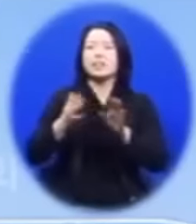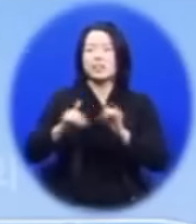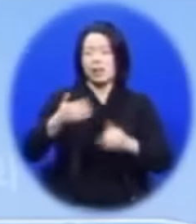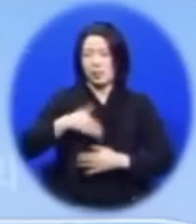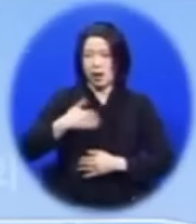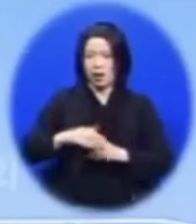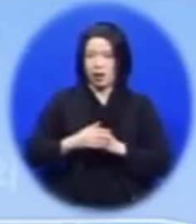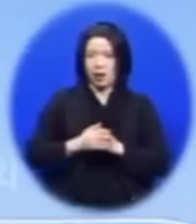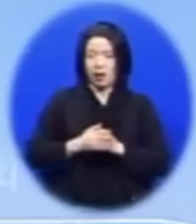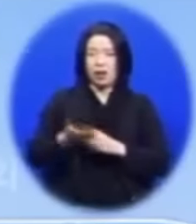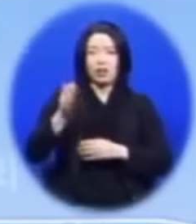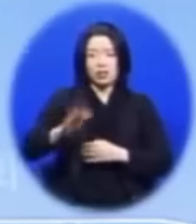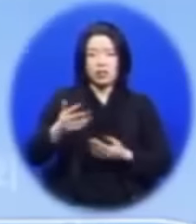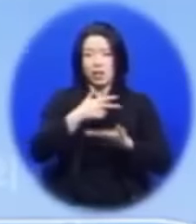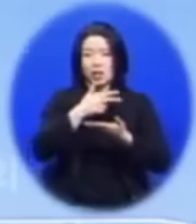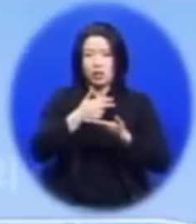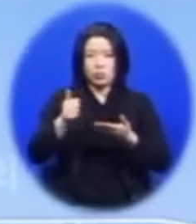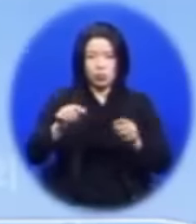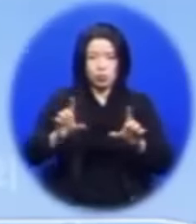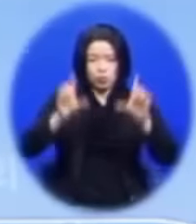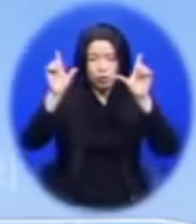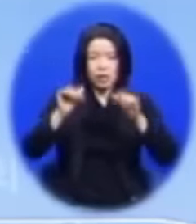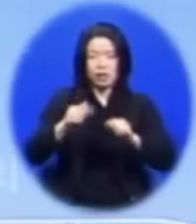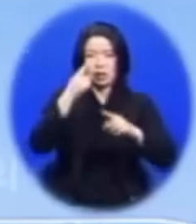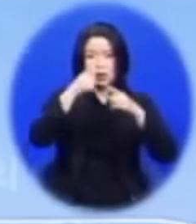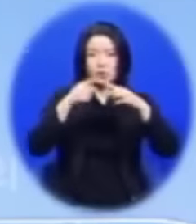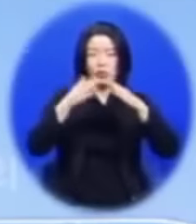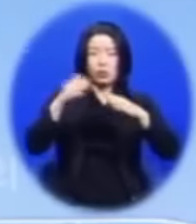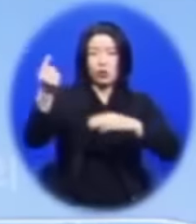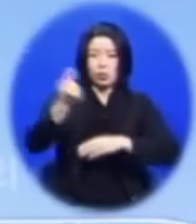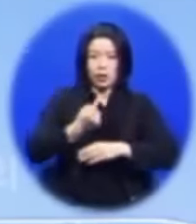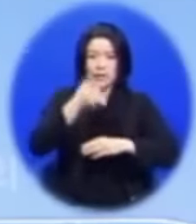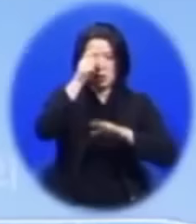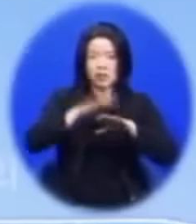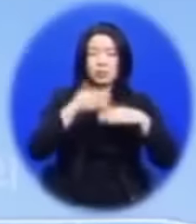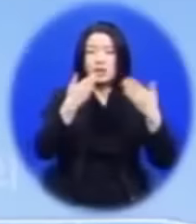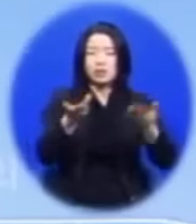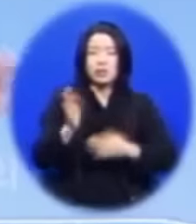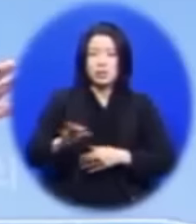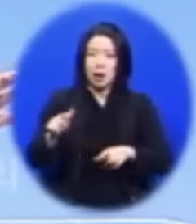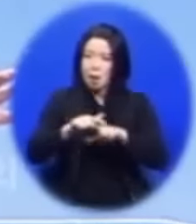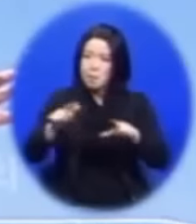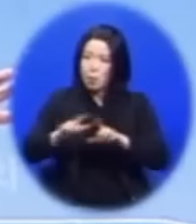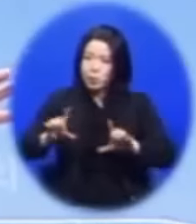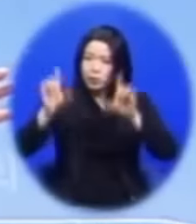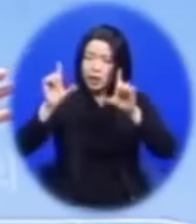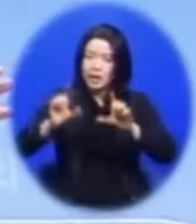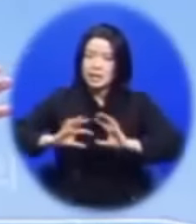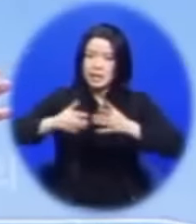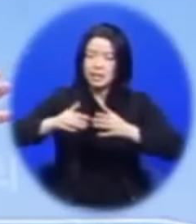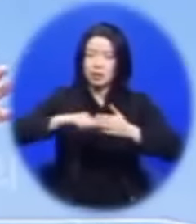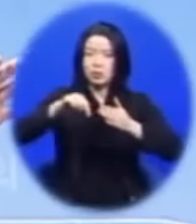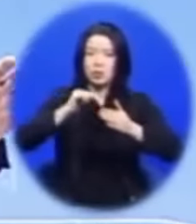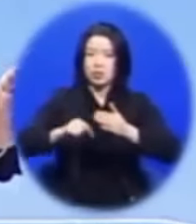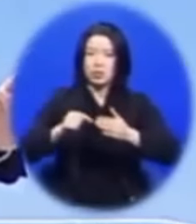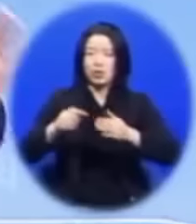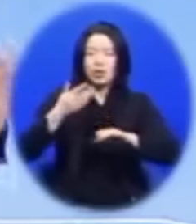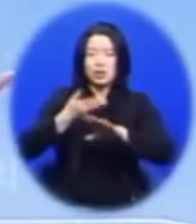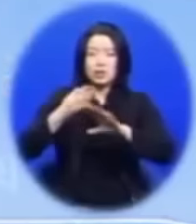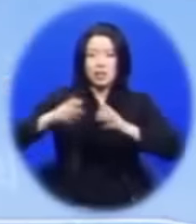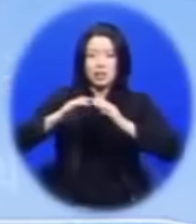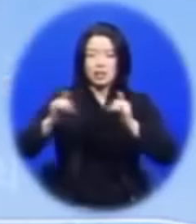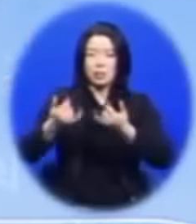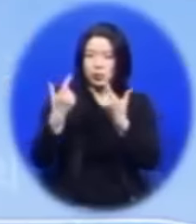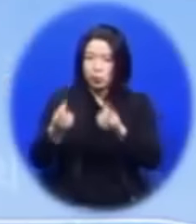주일이면 교회 와서 예배를 드리지만 평일에는 세상에 나가서 세상 사람과 똑같이 사는이